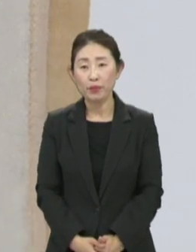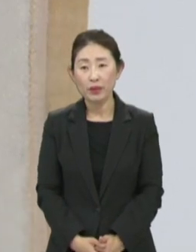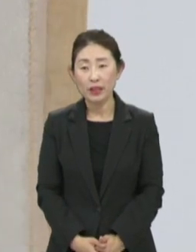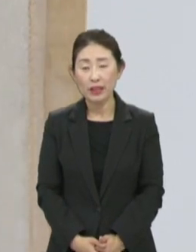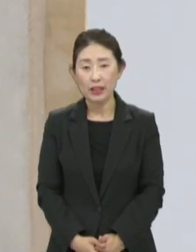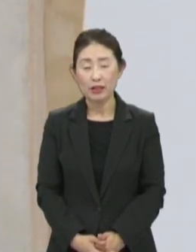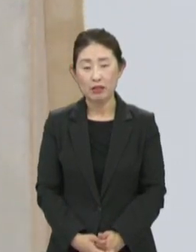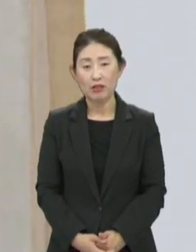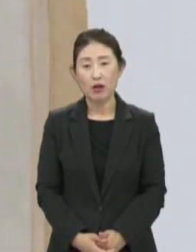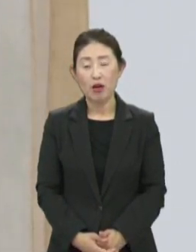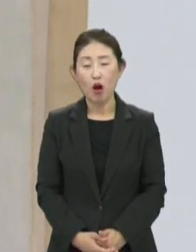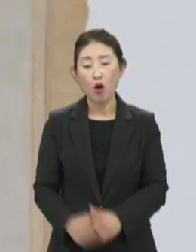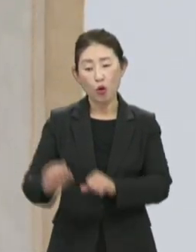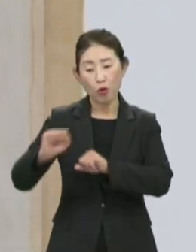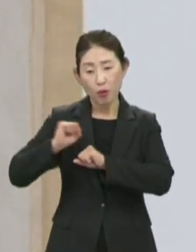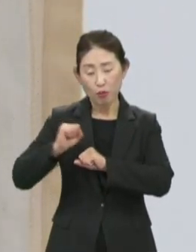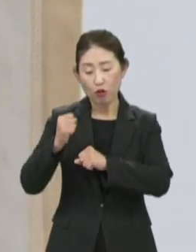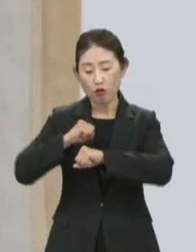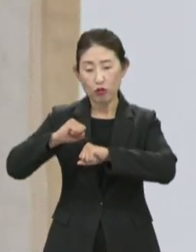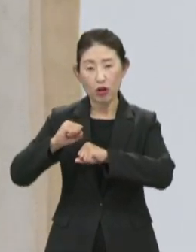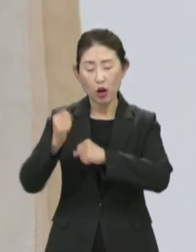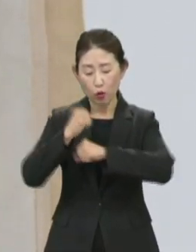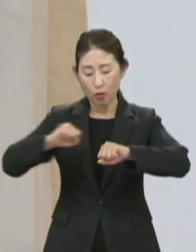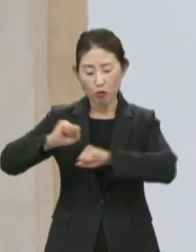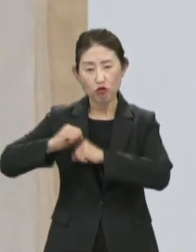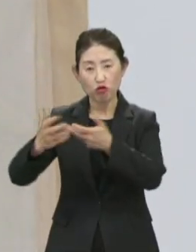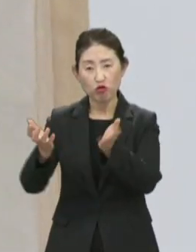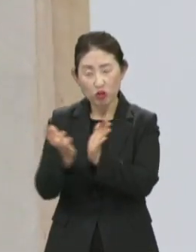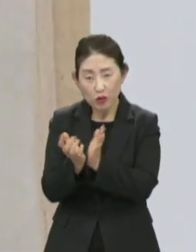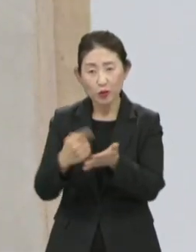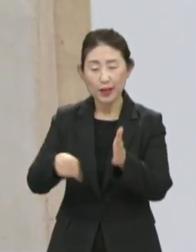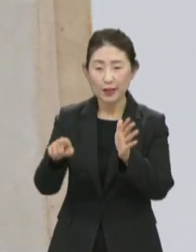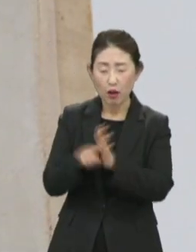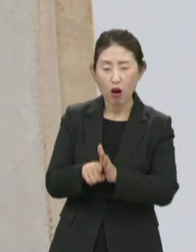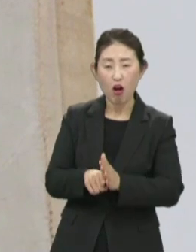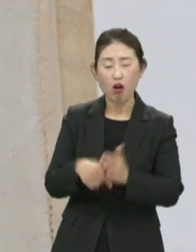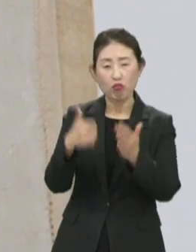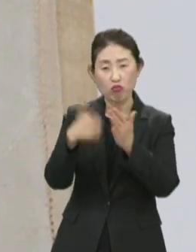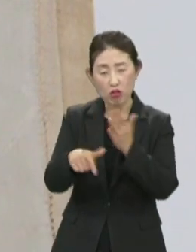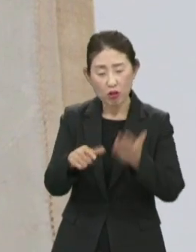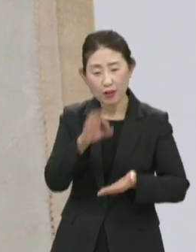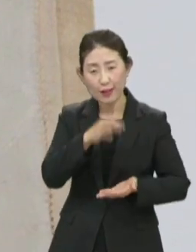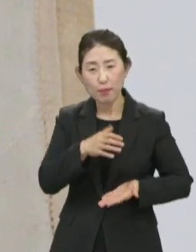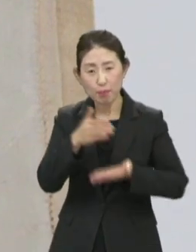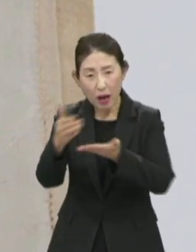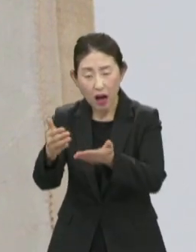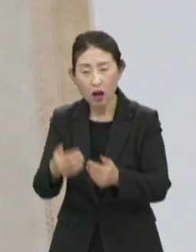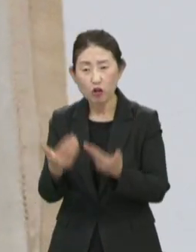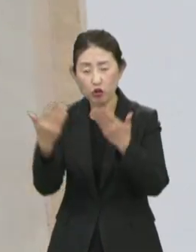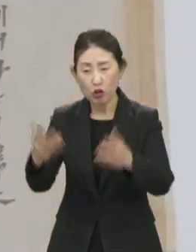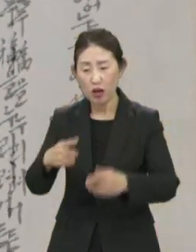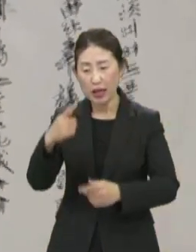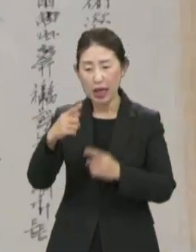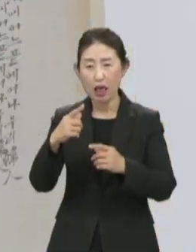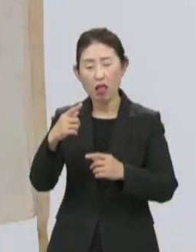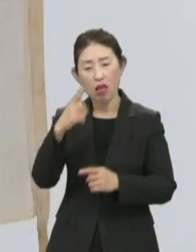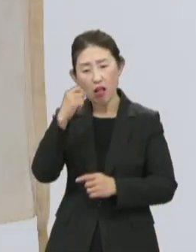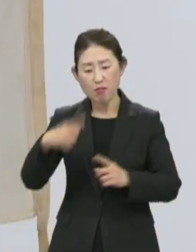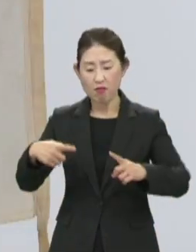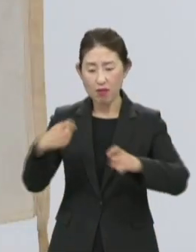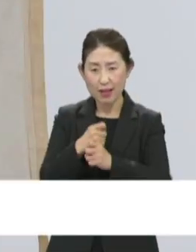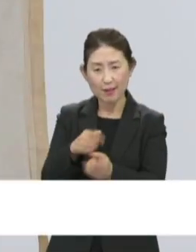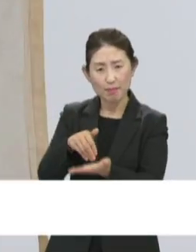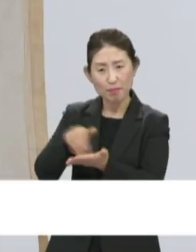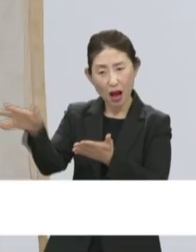정력과 인력, 물력을 광복군에게 바쳐 강로 말세인 원수 일본을 타도하고 조국의 독립을 완성하자 백범